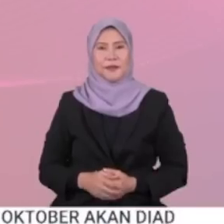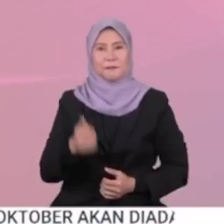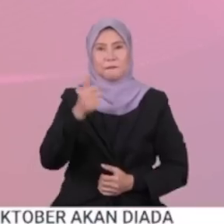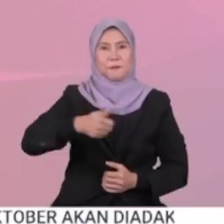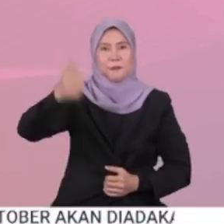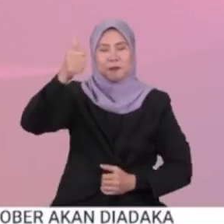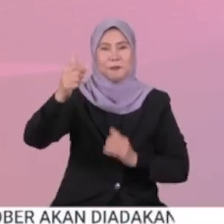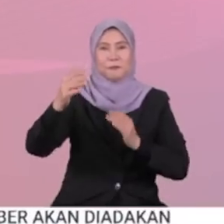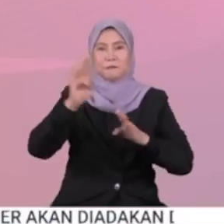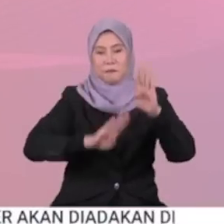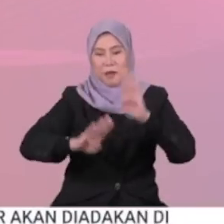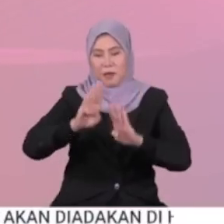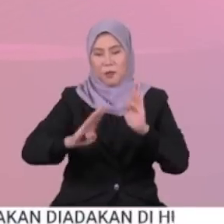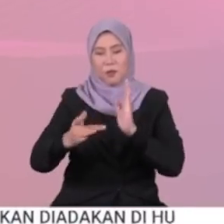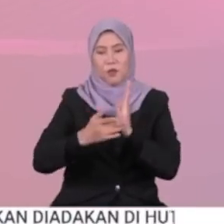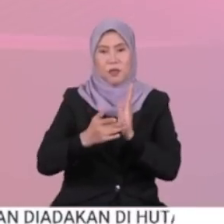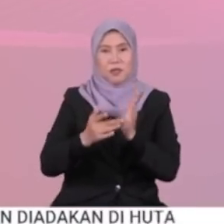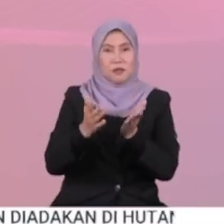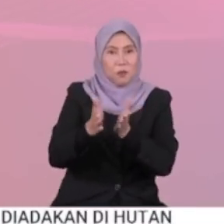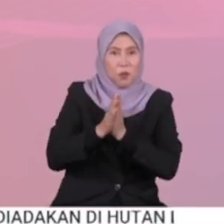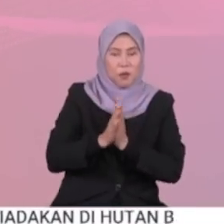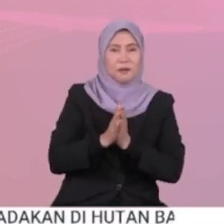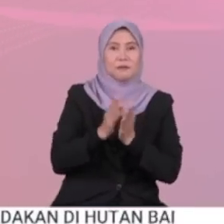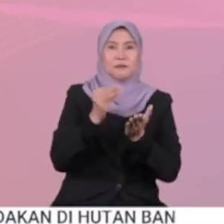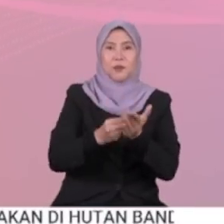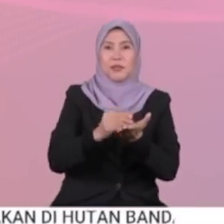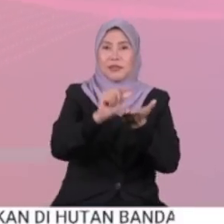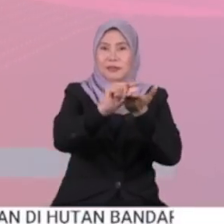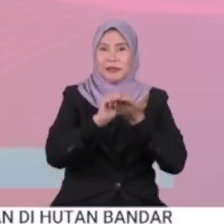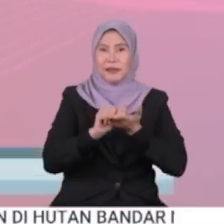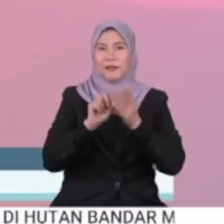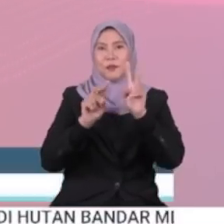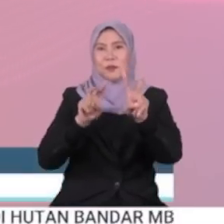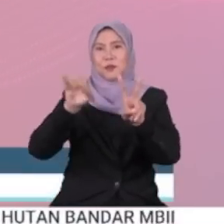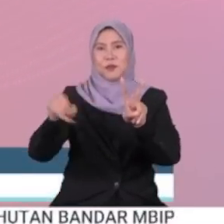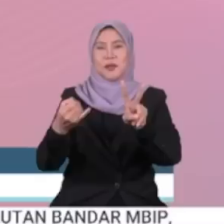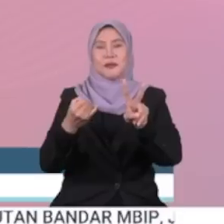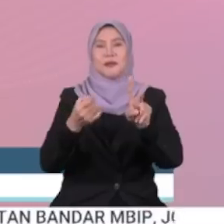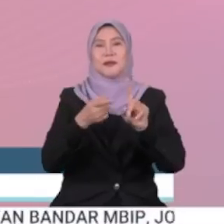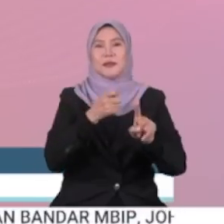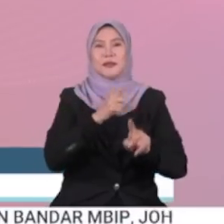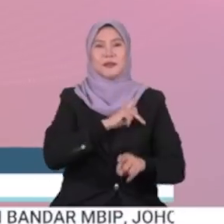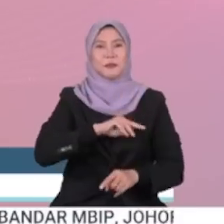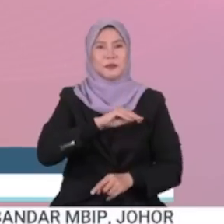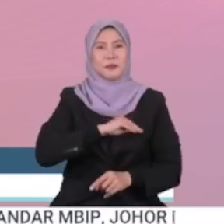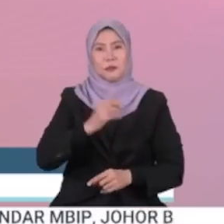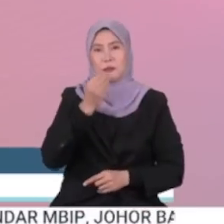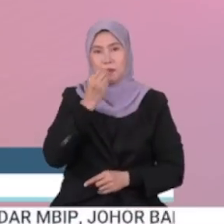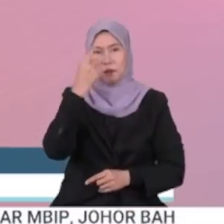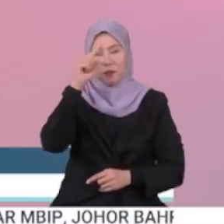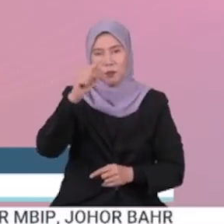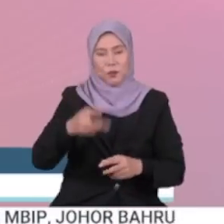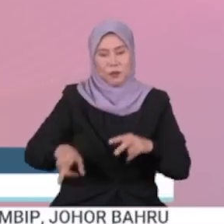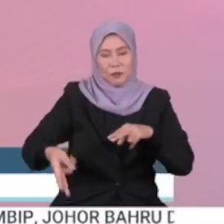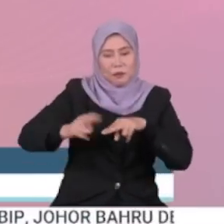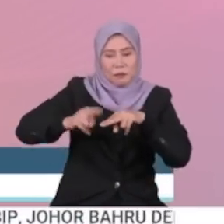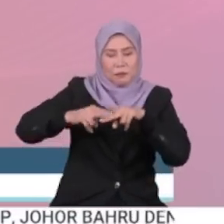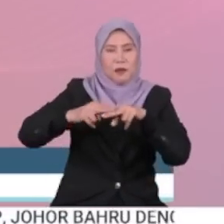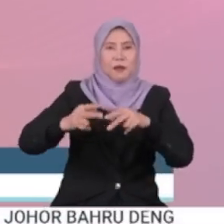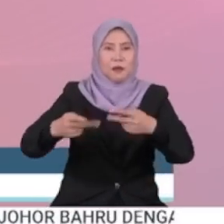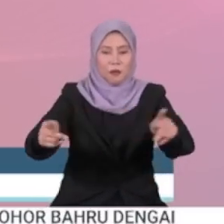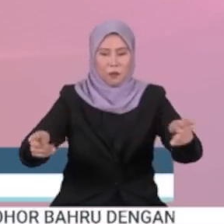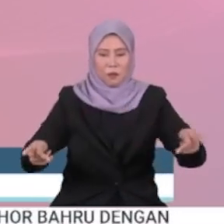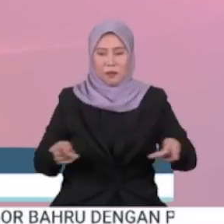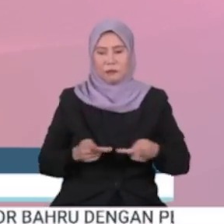Perbadanan Bioteknologi Melaka memohon geran sebanyak RM2 juta daripada Kementerian Pertanian dan Kereta Jaminan Makanan bagi penambahan kolam ternakan udang